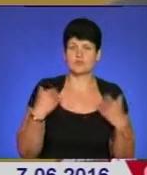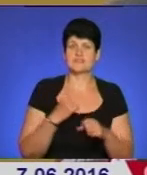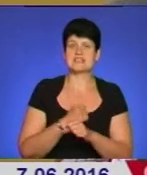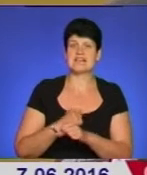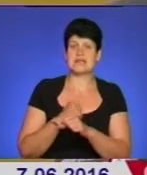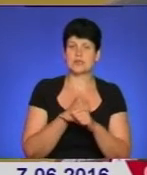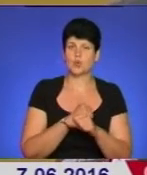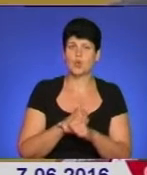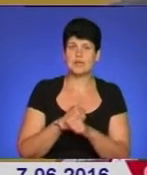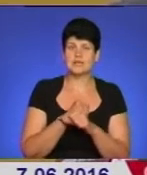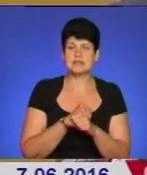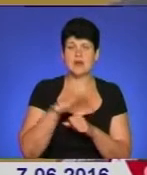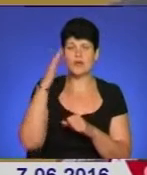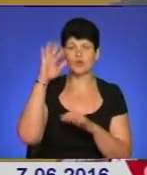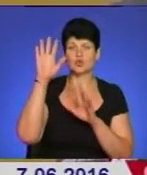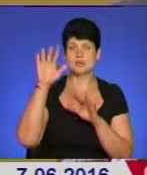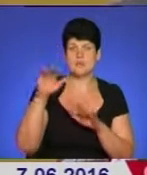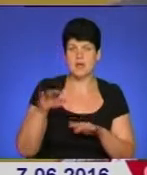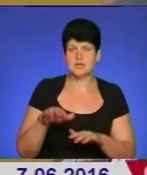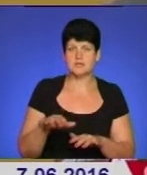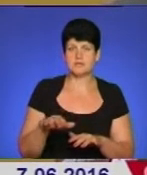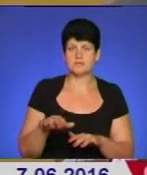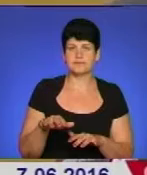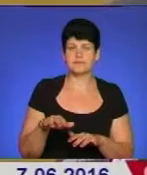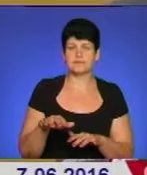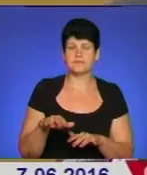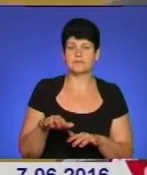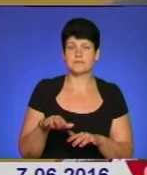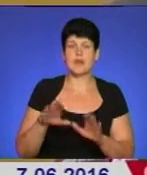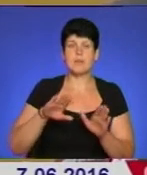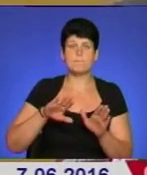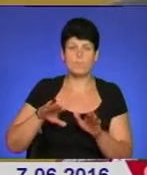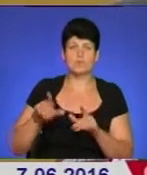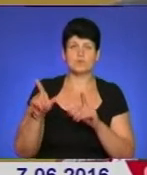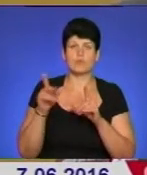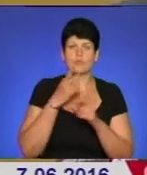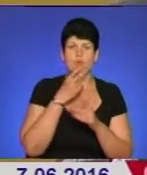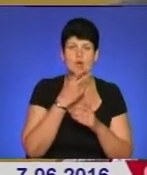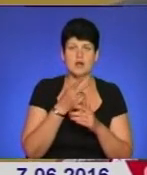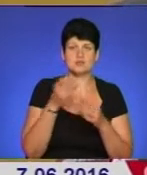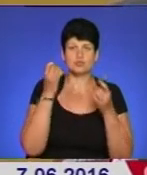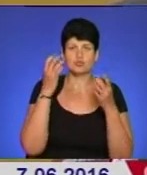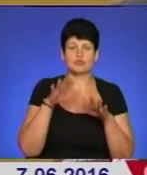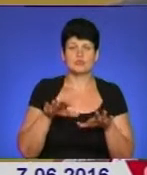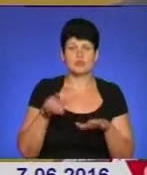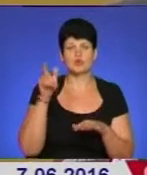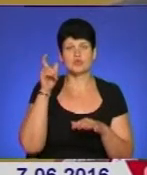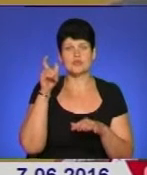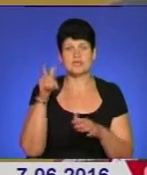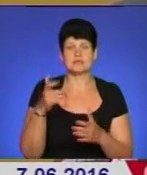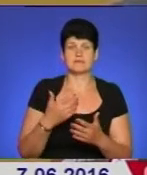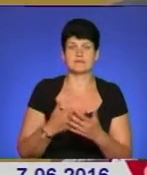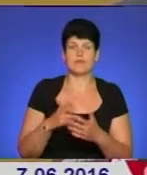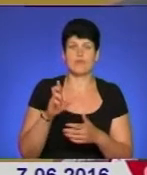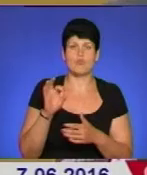санаторії, на водоспаді практично, на рай. А потім покажемо культурні місця, починаючи з Чорткова,